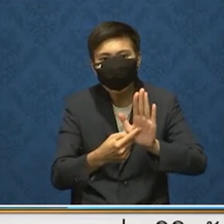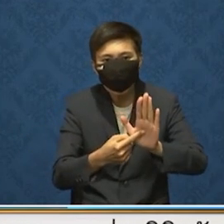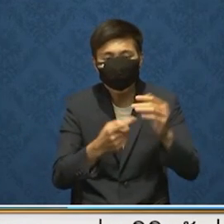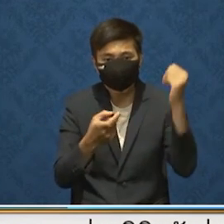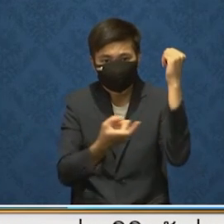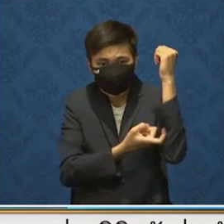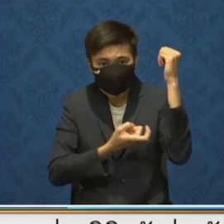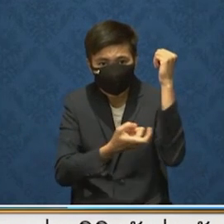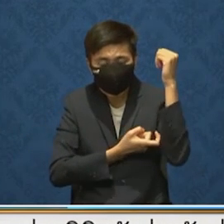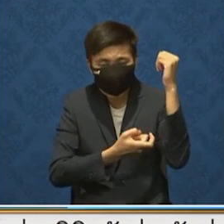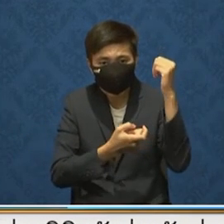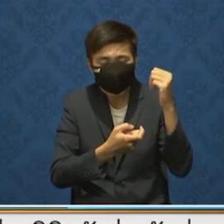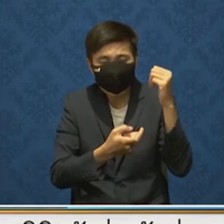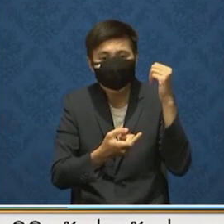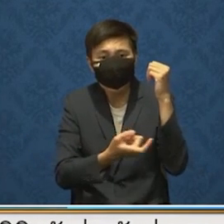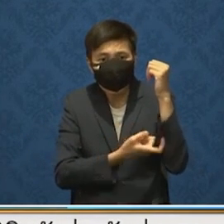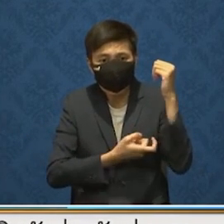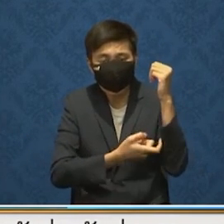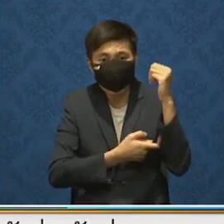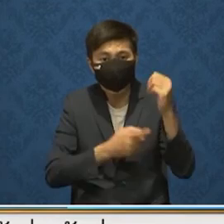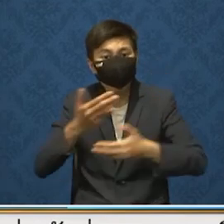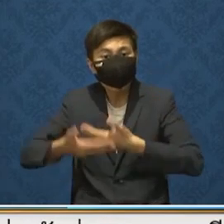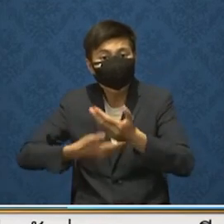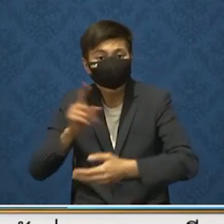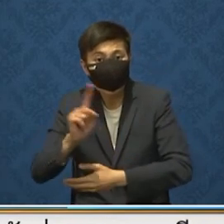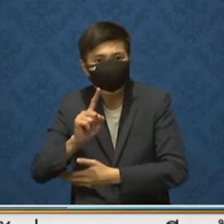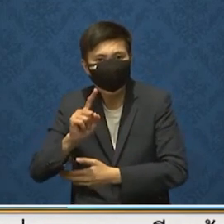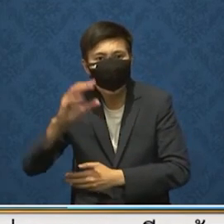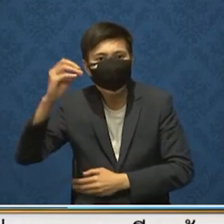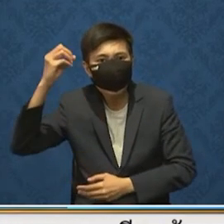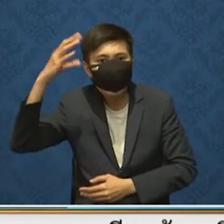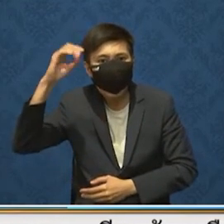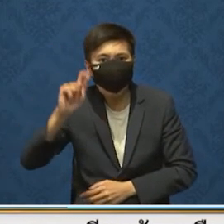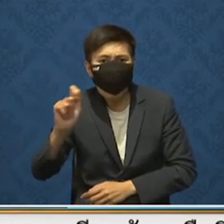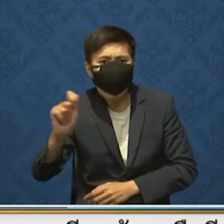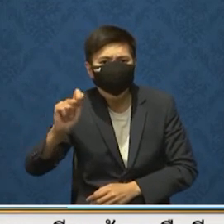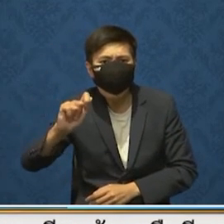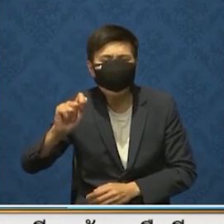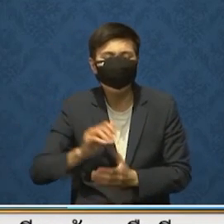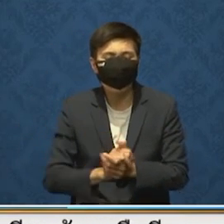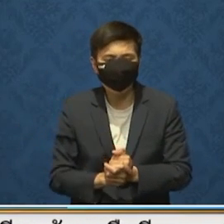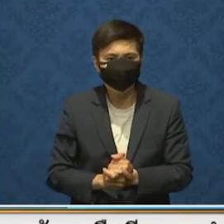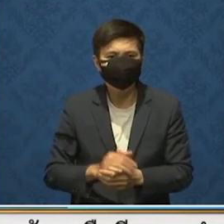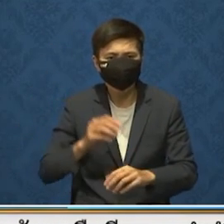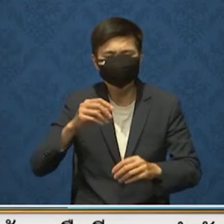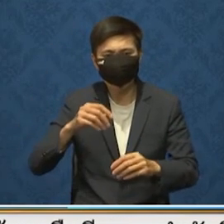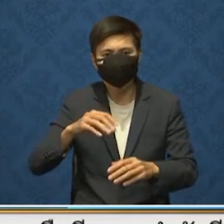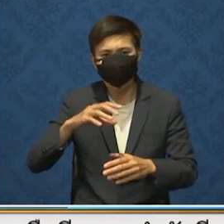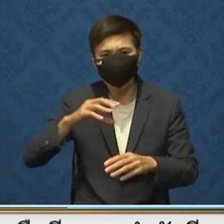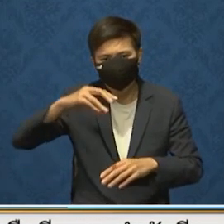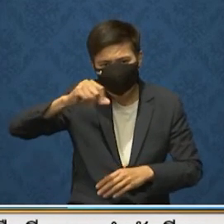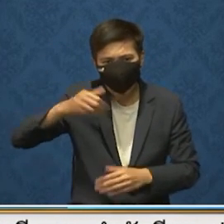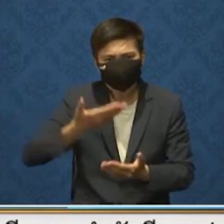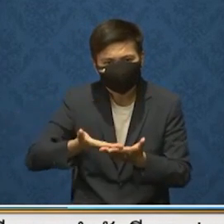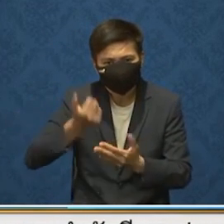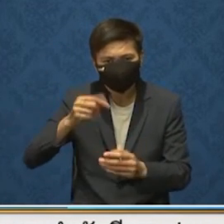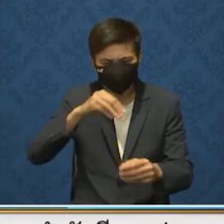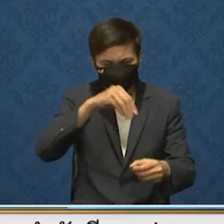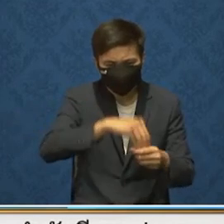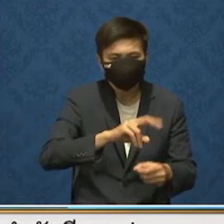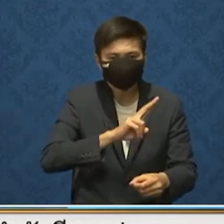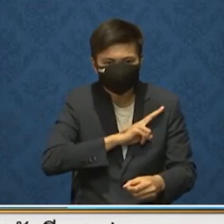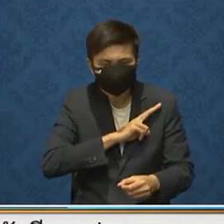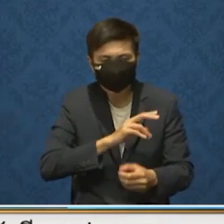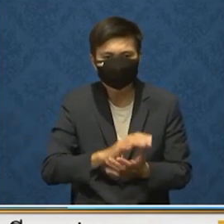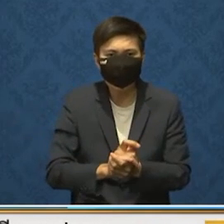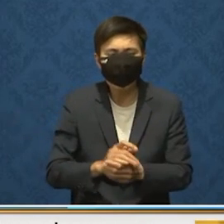าตกก็บอกให้ไปขายดาวขคางมนาวแพงใหไปปูกกินเองอาหารตะเลแพงให้คุณโ